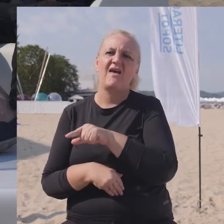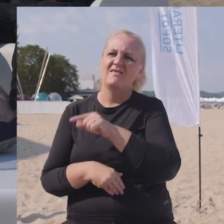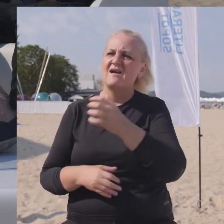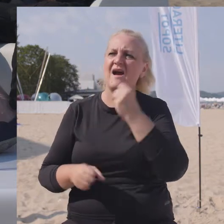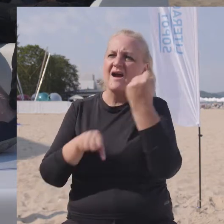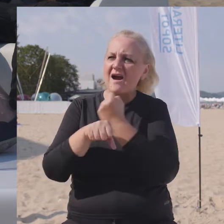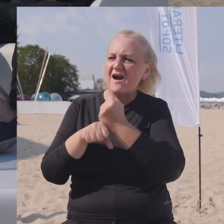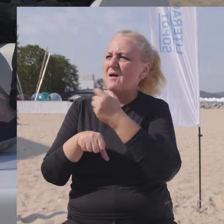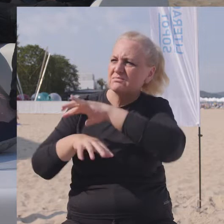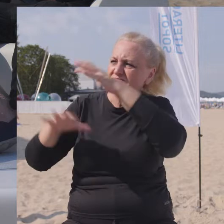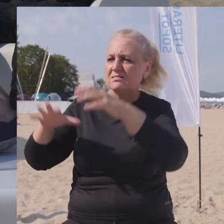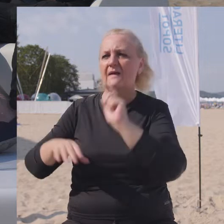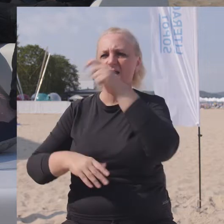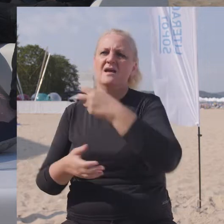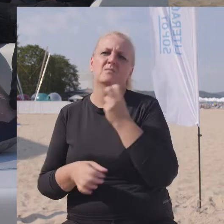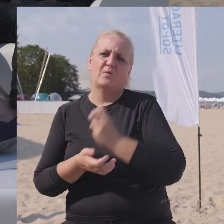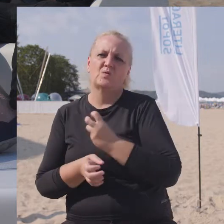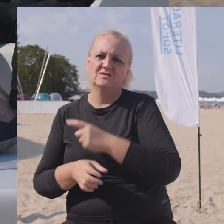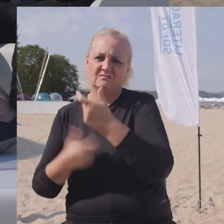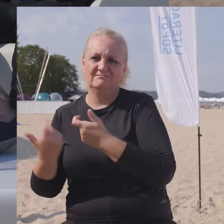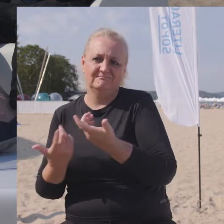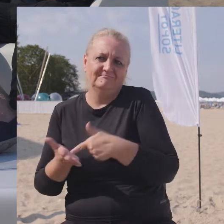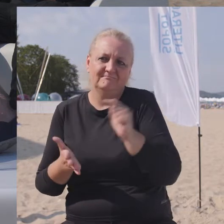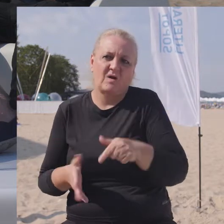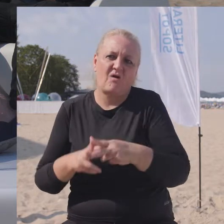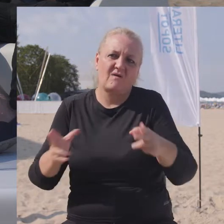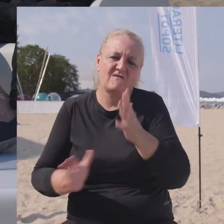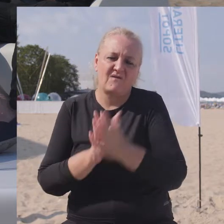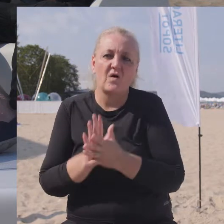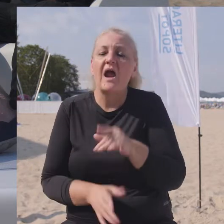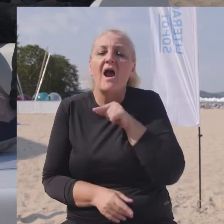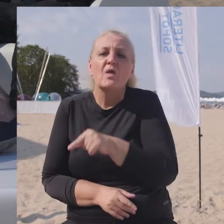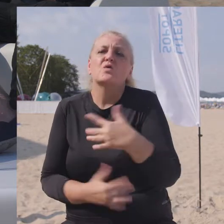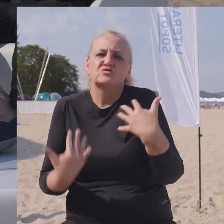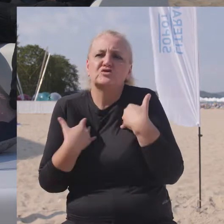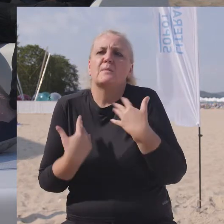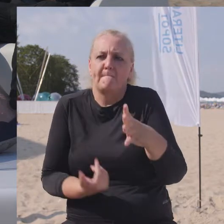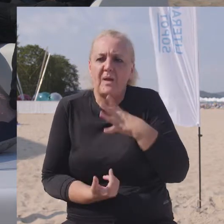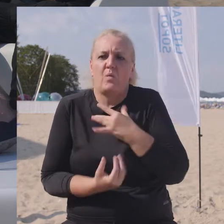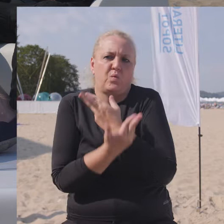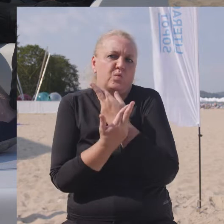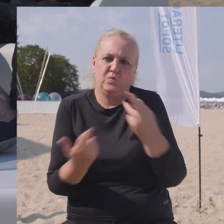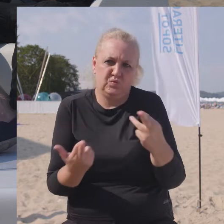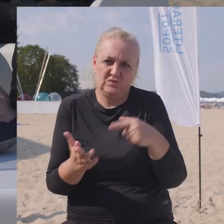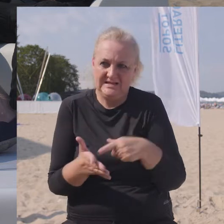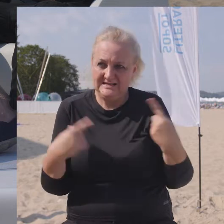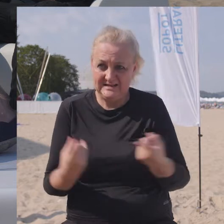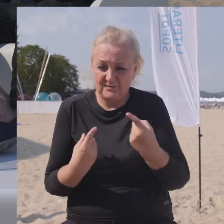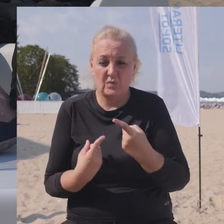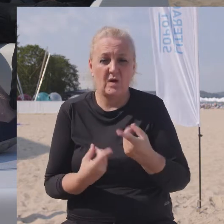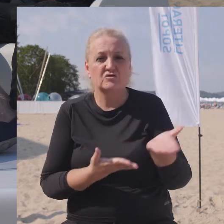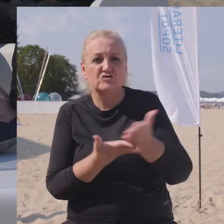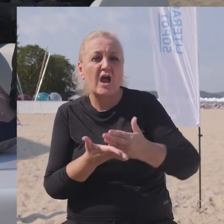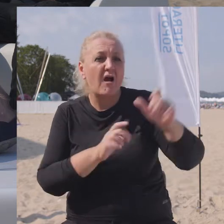ona jej nie potępia, tylko mówi o tym, że życie miało wtedy różne kolory i że dla niektórych osób